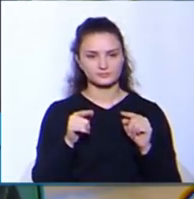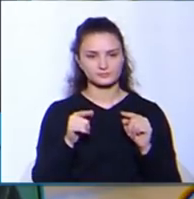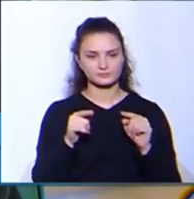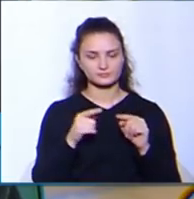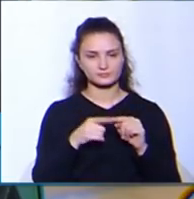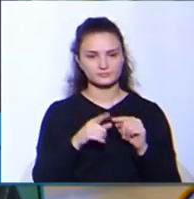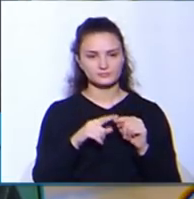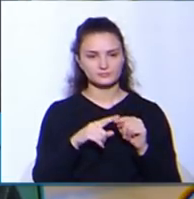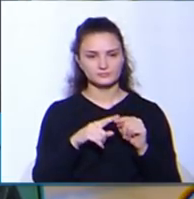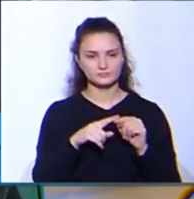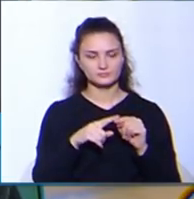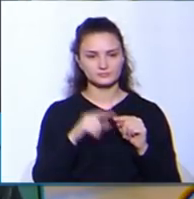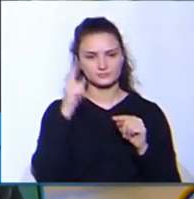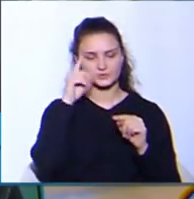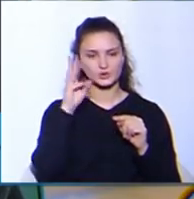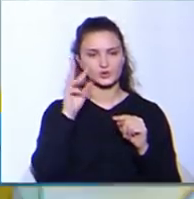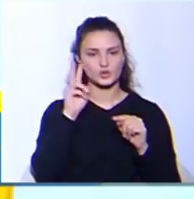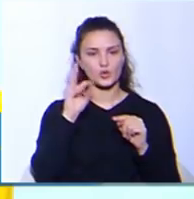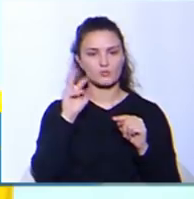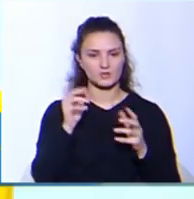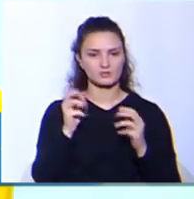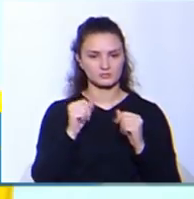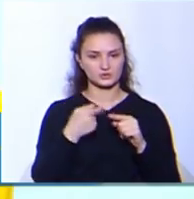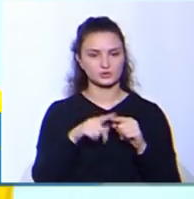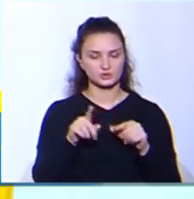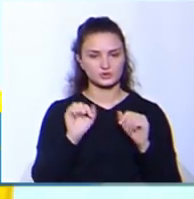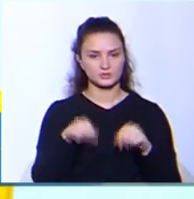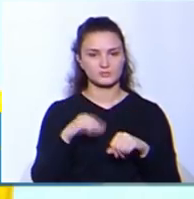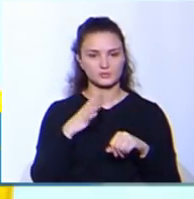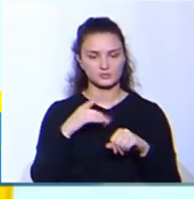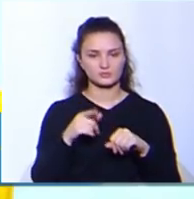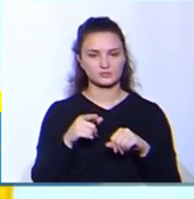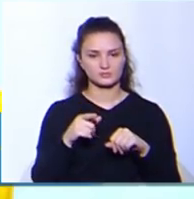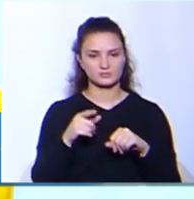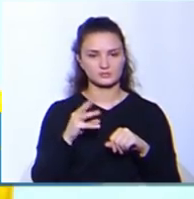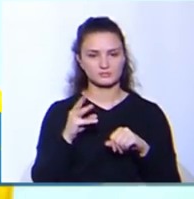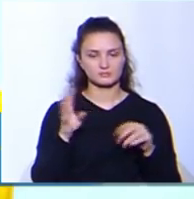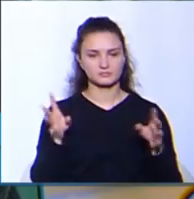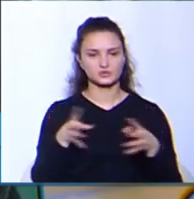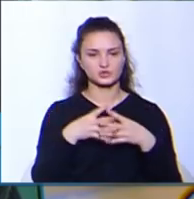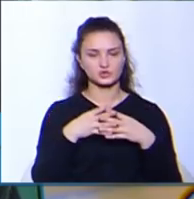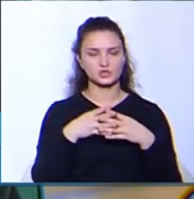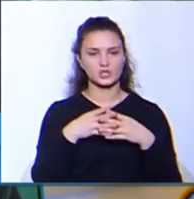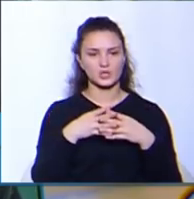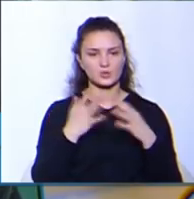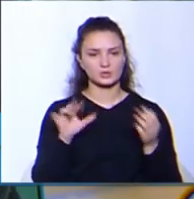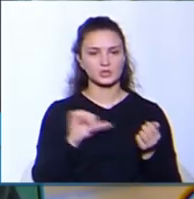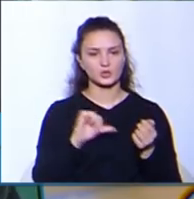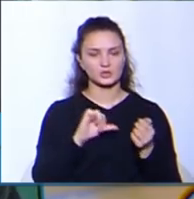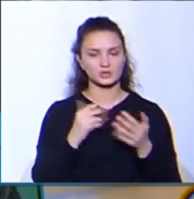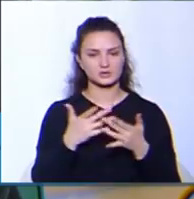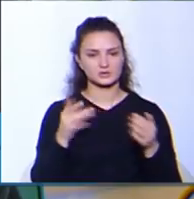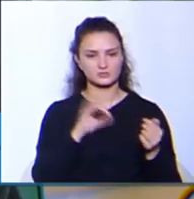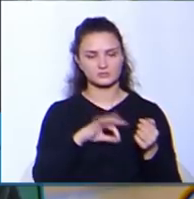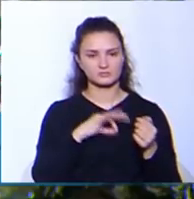ანუ დაქვეითებით 8 კომამდე მიყვანით, რაც შესაძლებელია გამპირობებული იყოს მიქს კომბინაციის გამოყენებით ნარკოტიკული